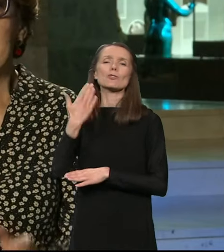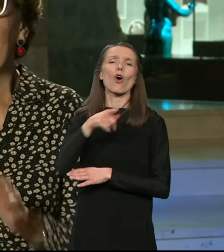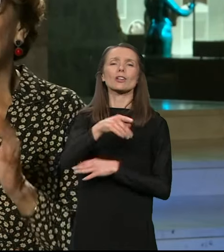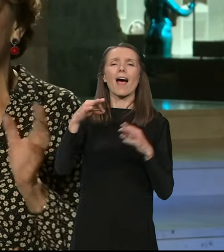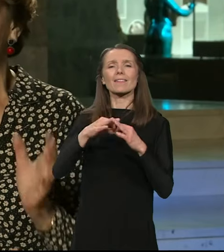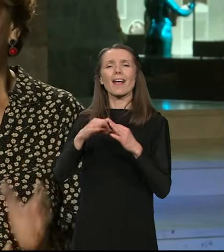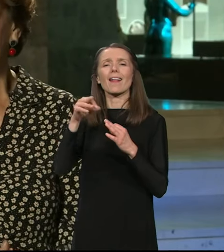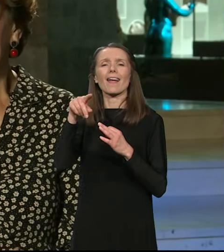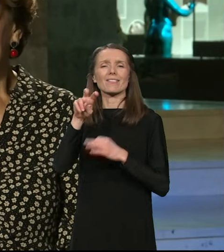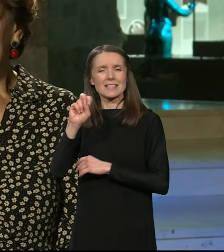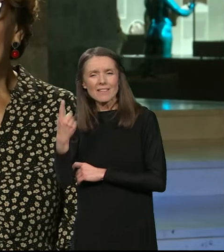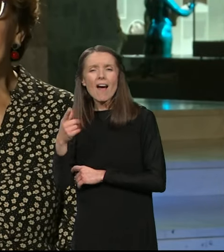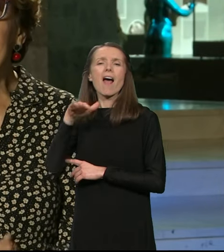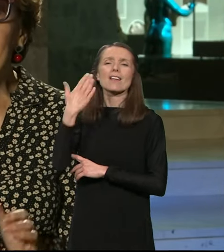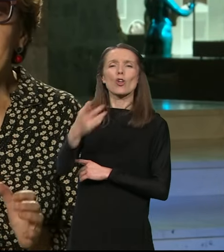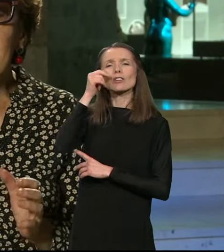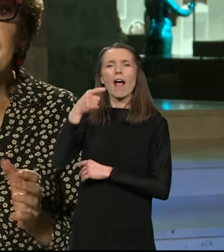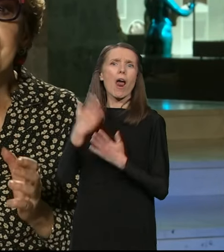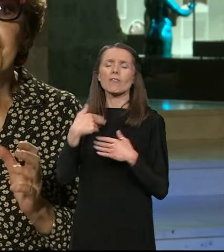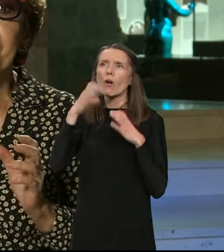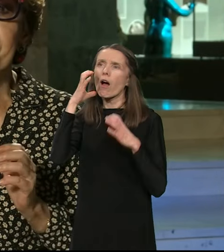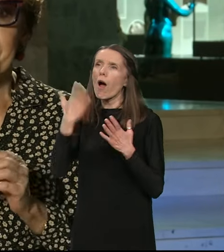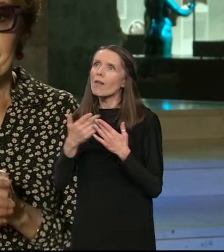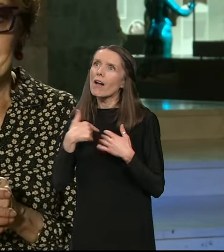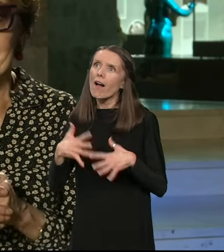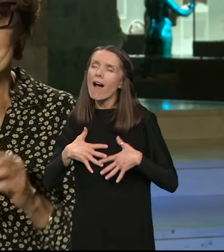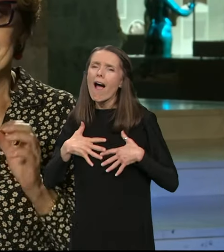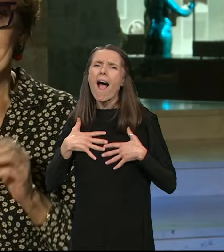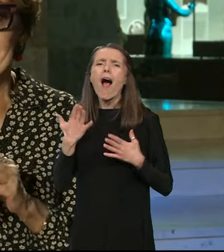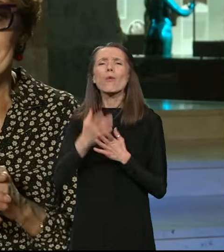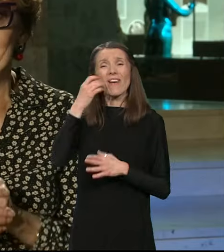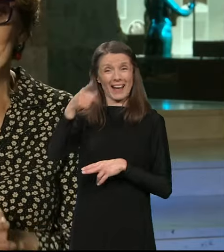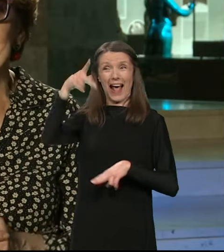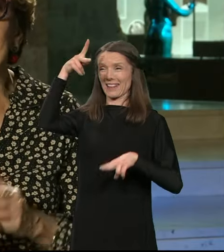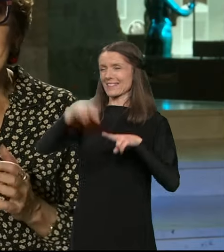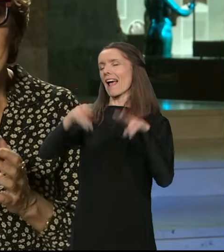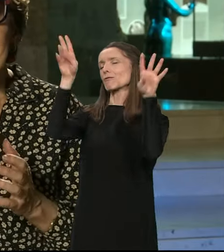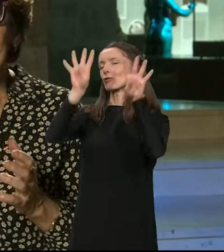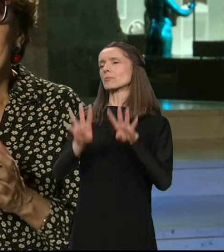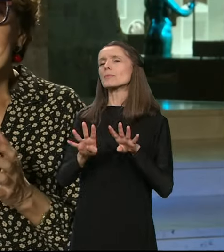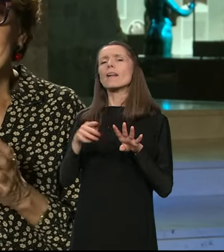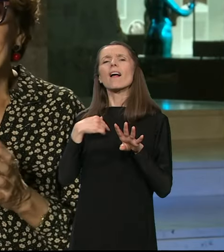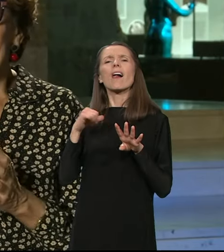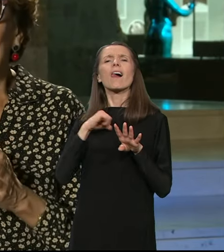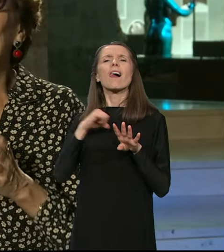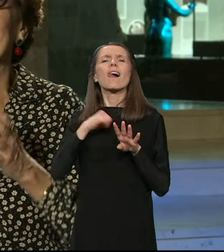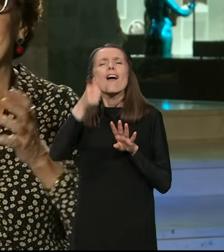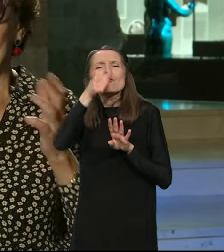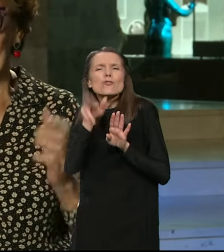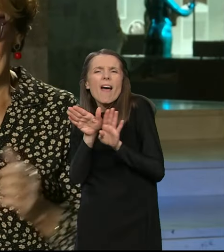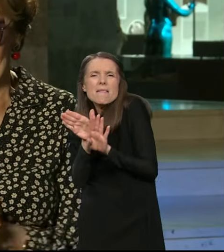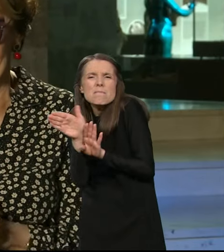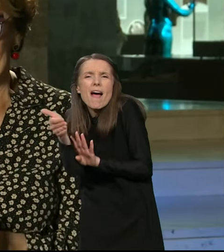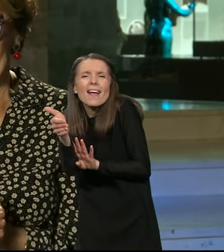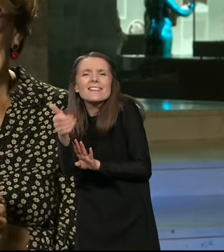Bila sam, naravno, očarana, ali sam stalno želela da zavirim iza scene kad se zavesa spusti, da vidim šta se onda